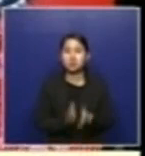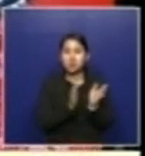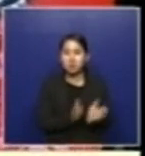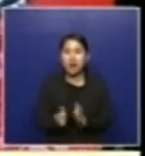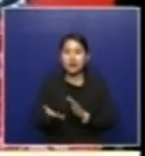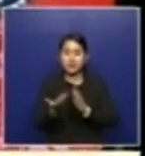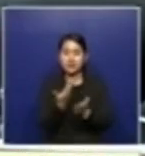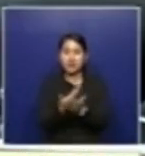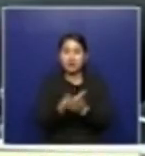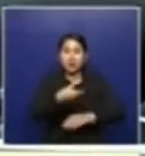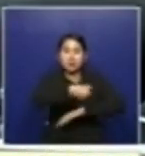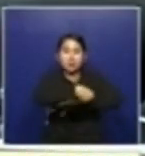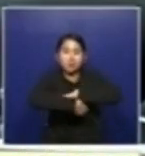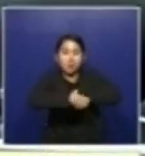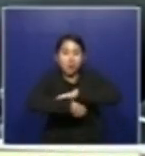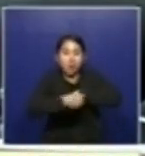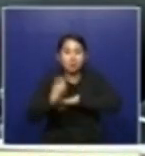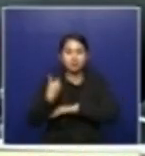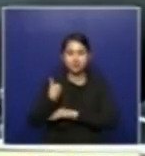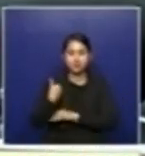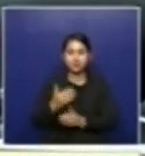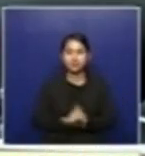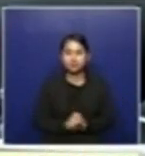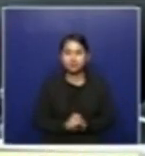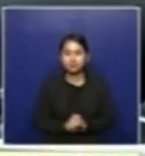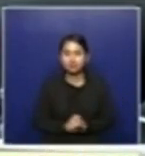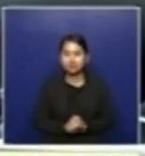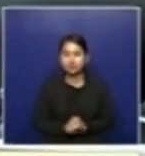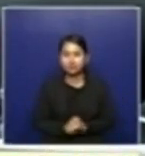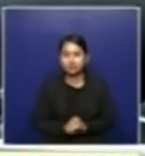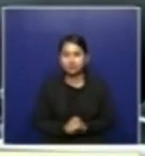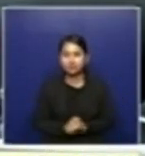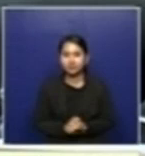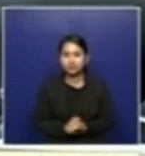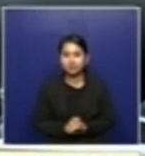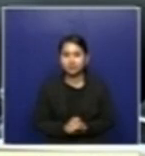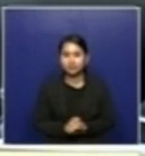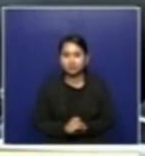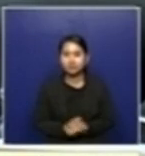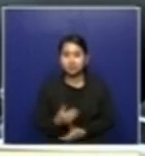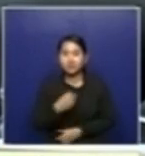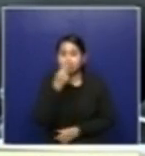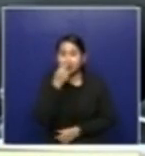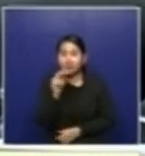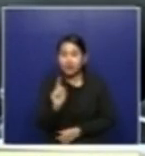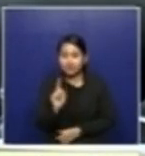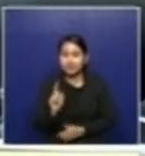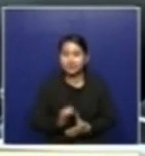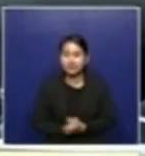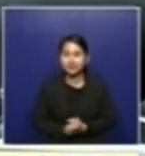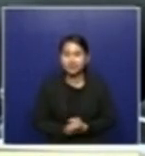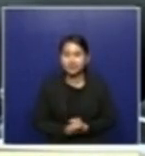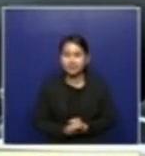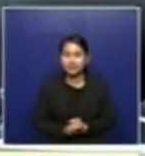ยกันเป็นทอดๆครับแล้วท่านเห็นไหมครับว่ามันคงไม่ใช่แค่บก